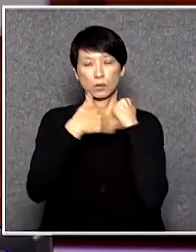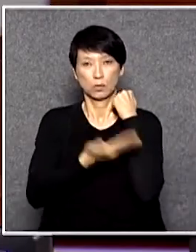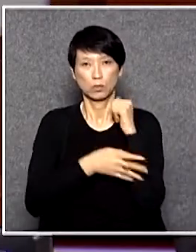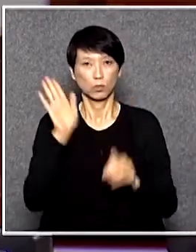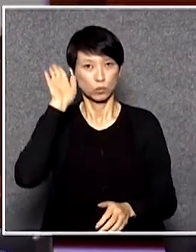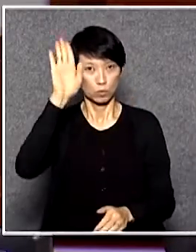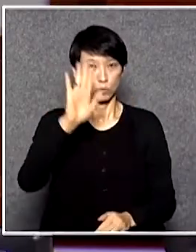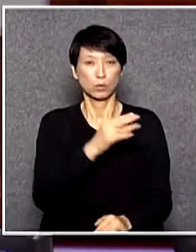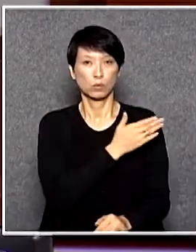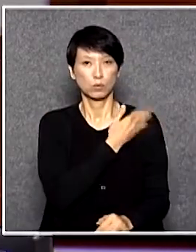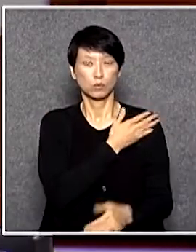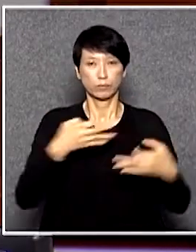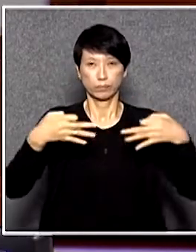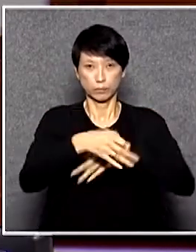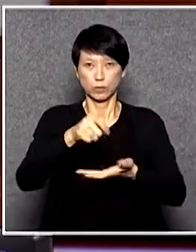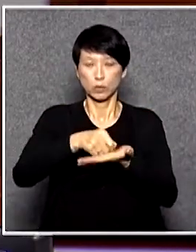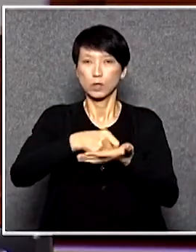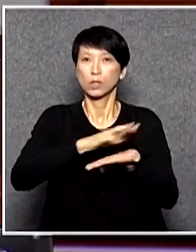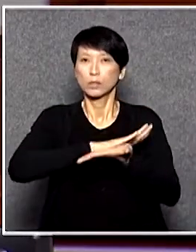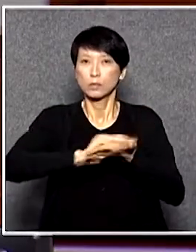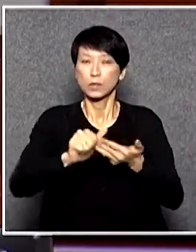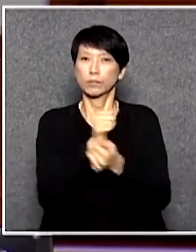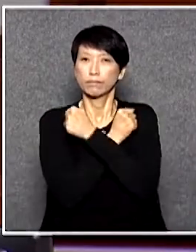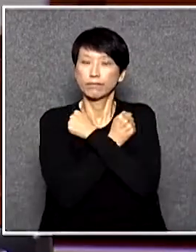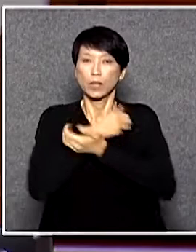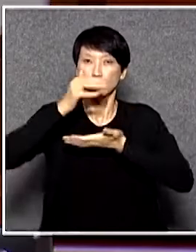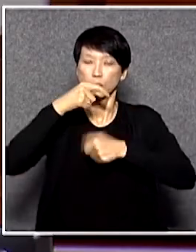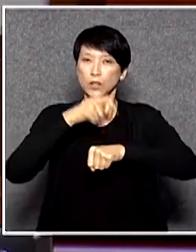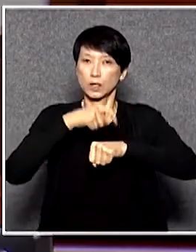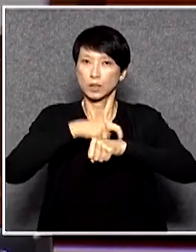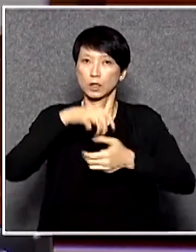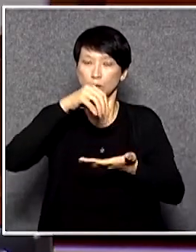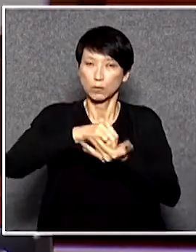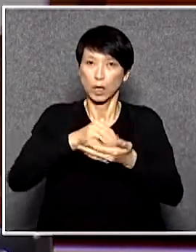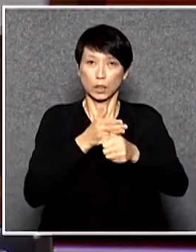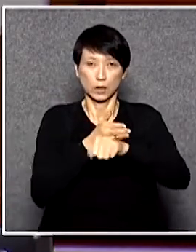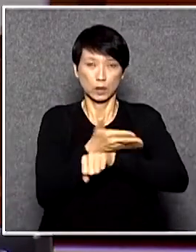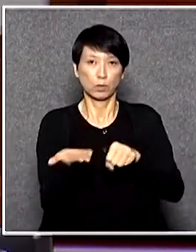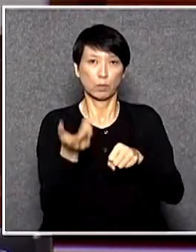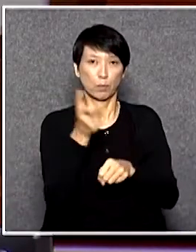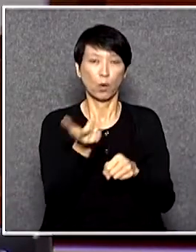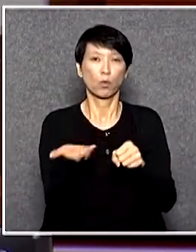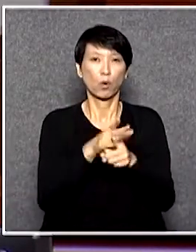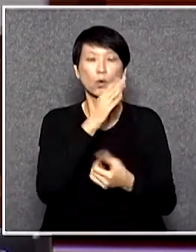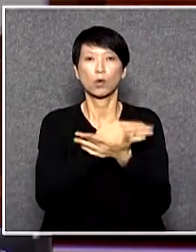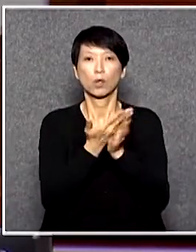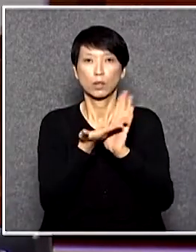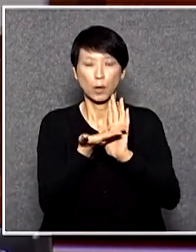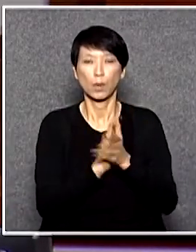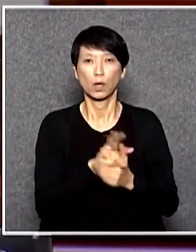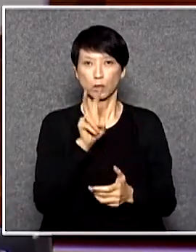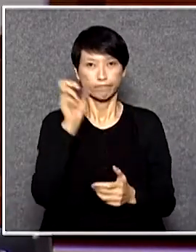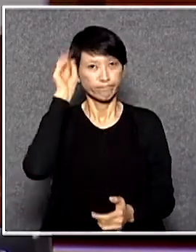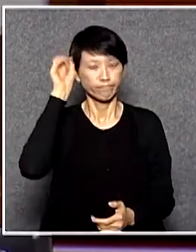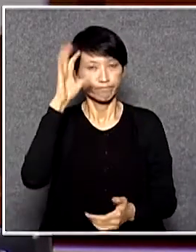後僱傭合約要列明工時、休息和吃飯時間，有沒有超時補水等等，建議就用在各行各